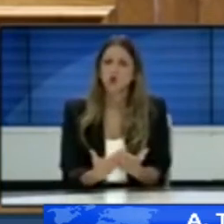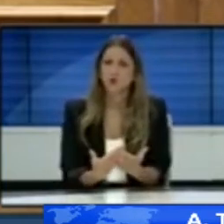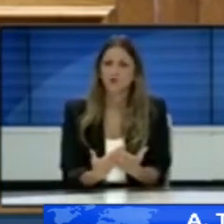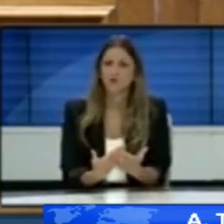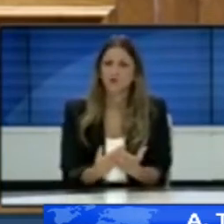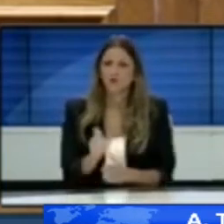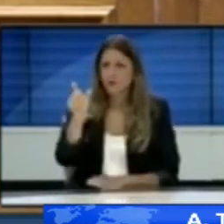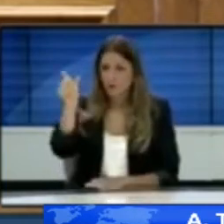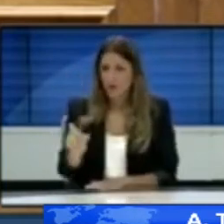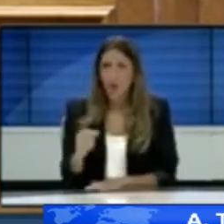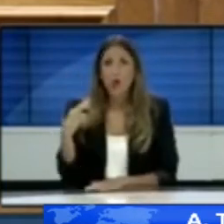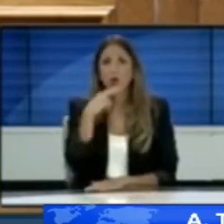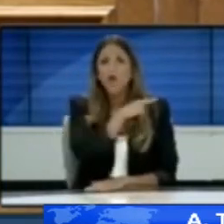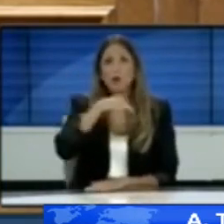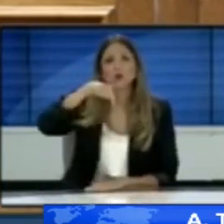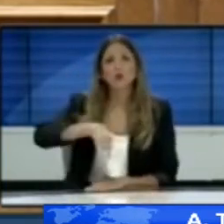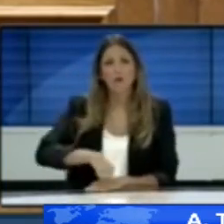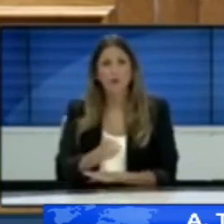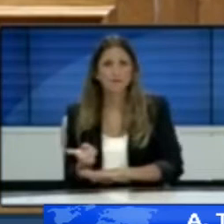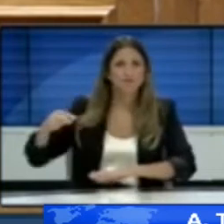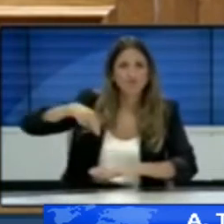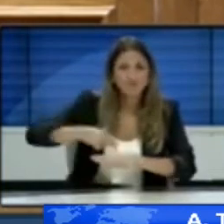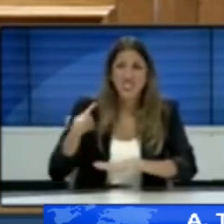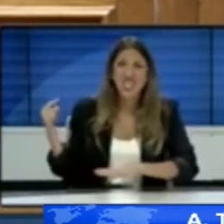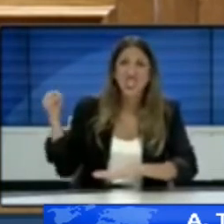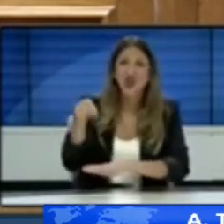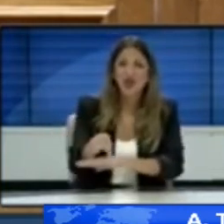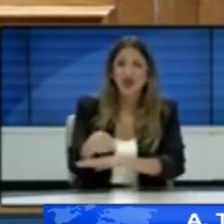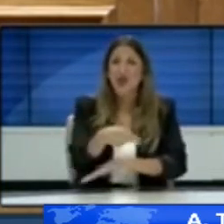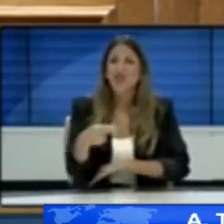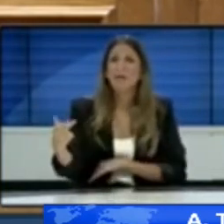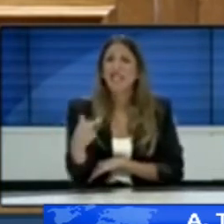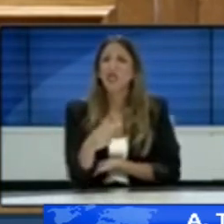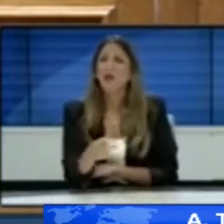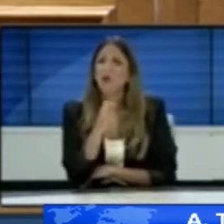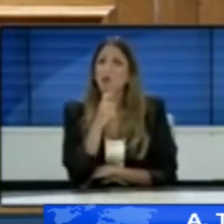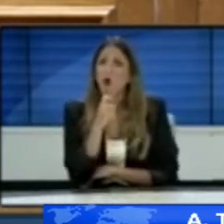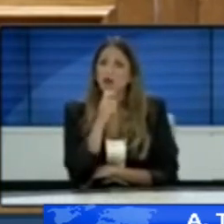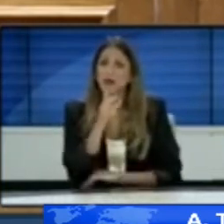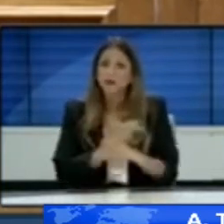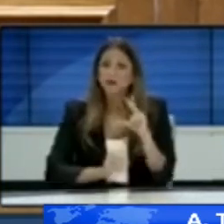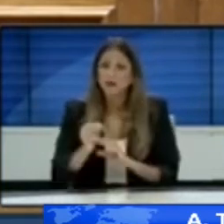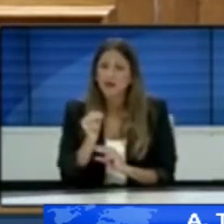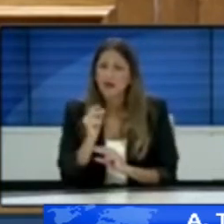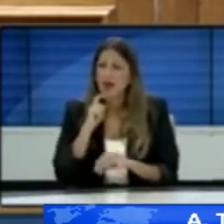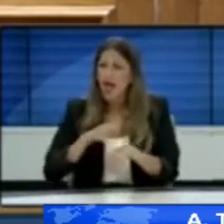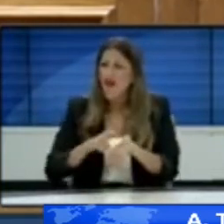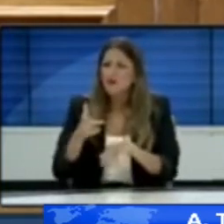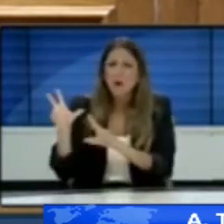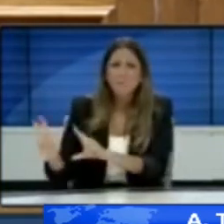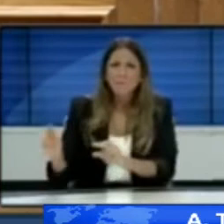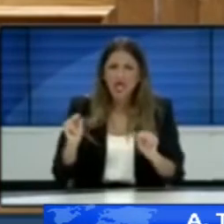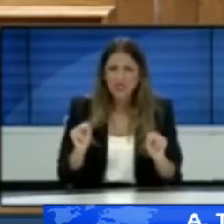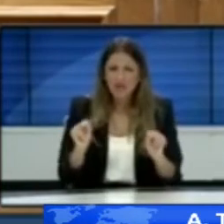Ντυθήκατε σήμερα, κύριε Μητσοτάκη, για να μιλήσετε για την κοινωνική πολιτική. Όχι σοσιαλδημοκράτης. Κουκουέ ντυθήκατε.